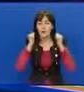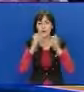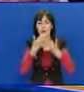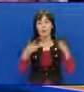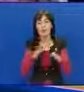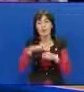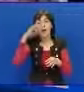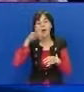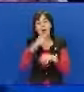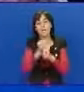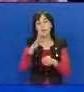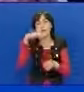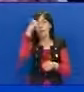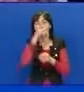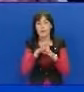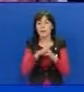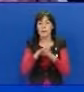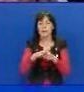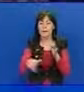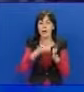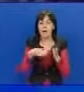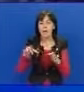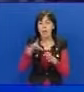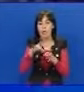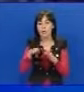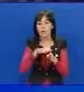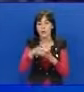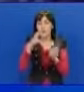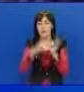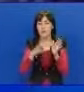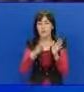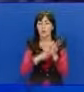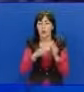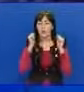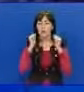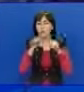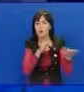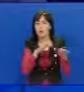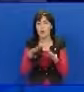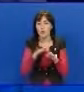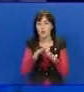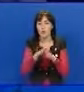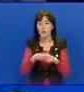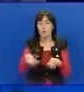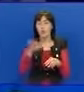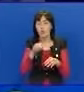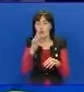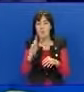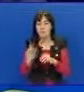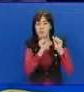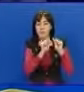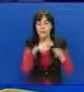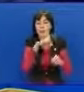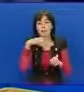Қазақ хандығының 550 жылдығына арналып қала аудан бойынша 84 спорттық шара өткізу көзделген. Облыстық мұрағат сақтау қоры Ресей,